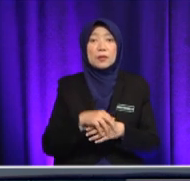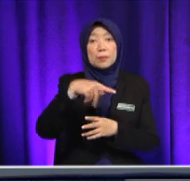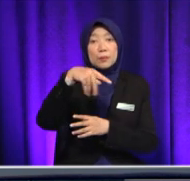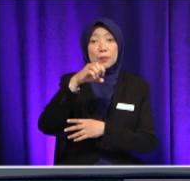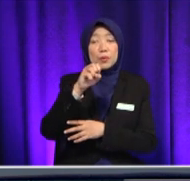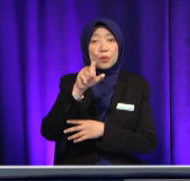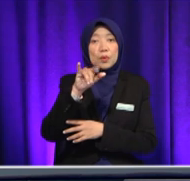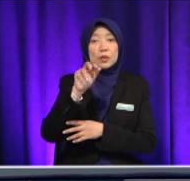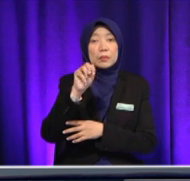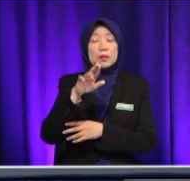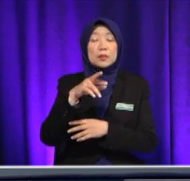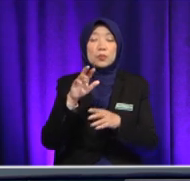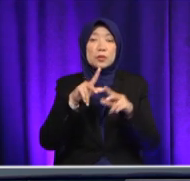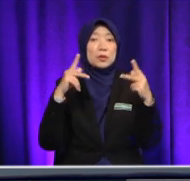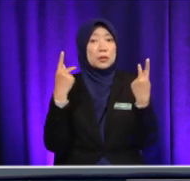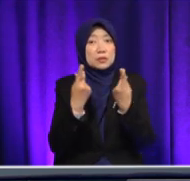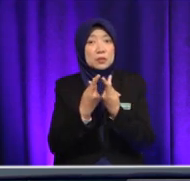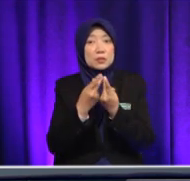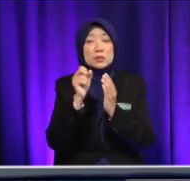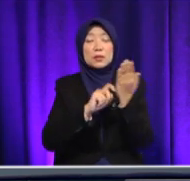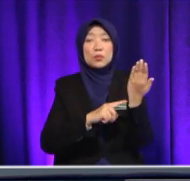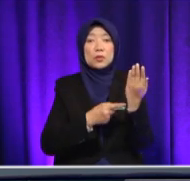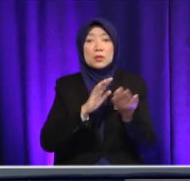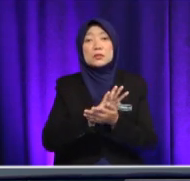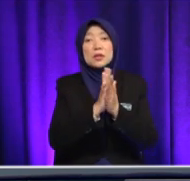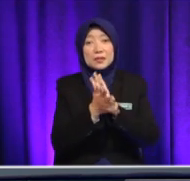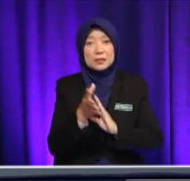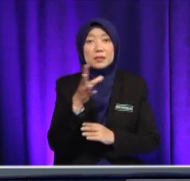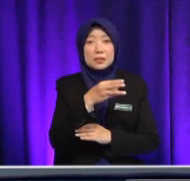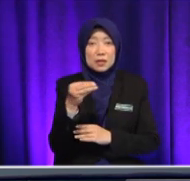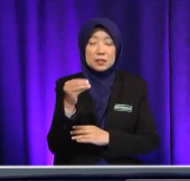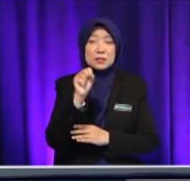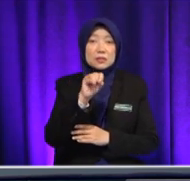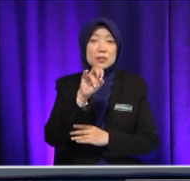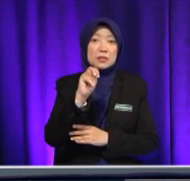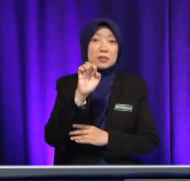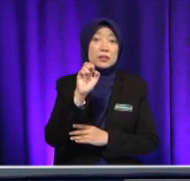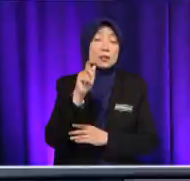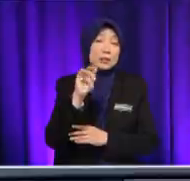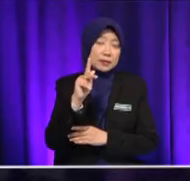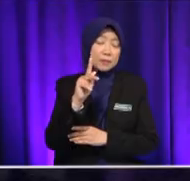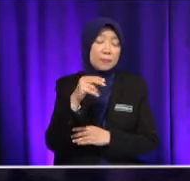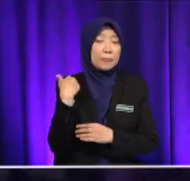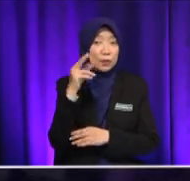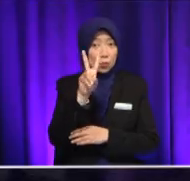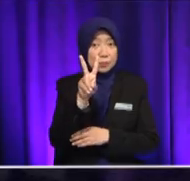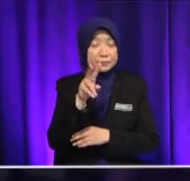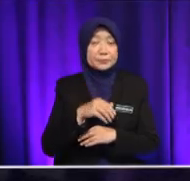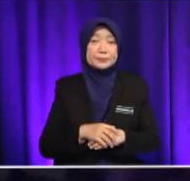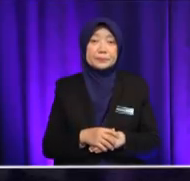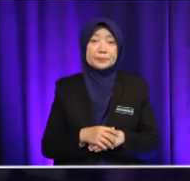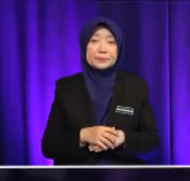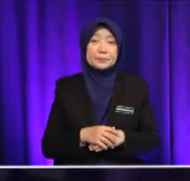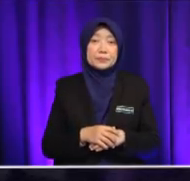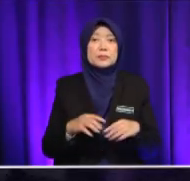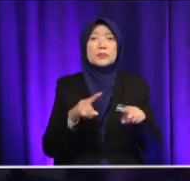sebagai iaitu polimer semula jadi dan polimer sintetik. Polimer semula jadi dan polimer sintetik. Okey. Okey,